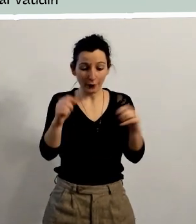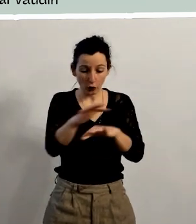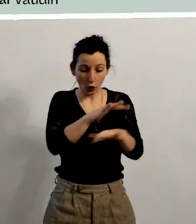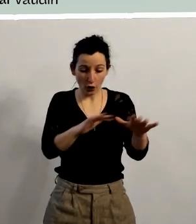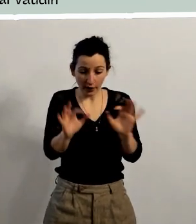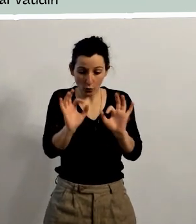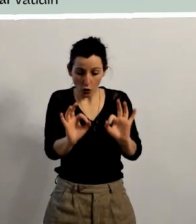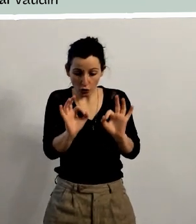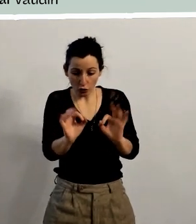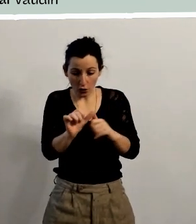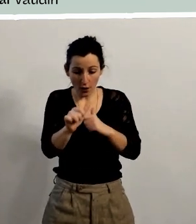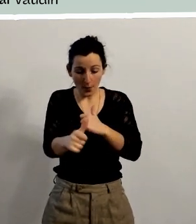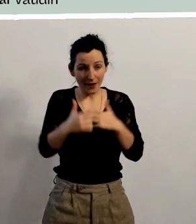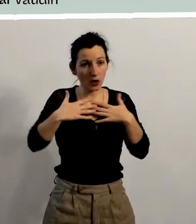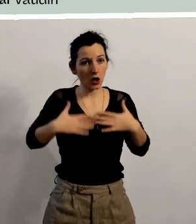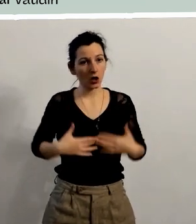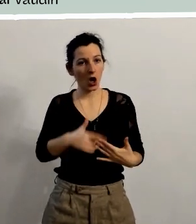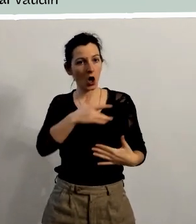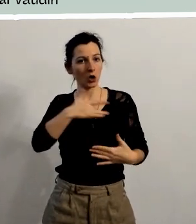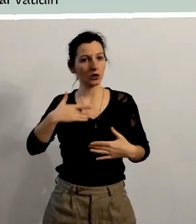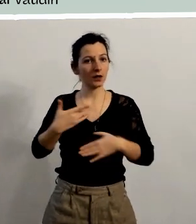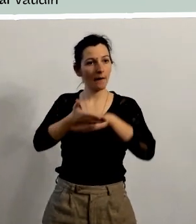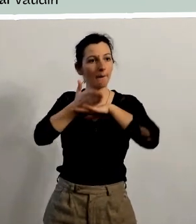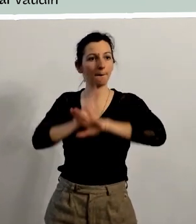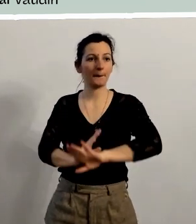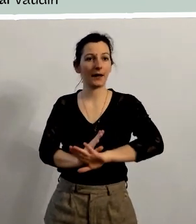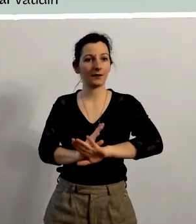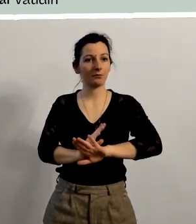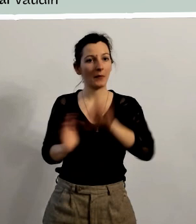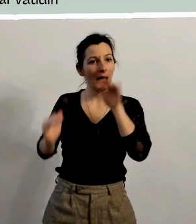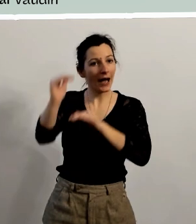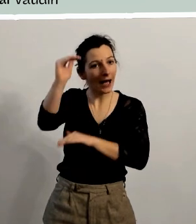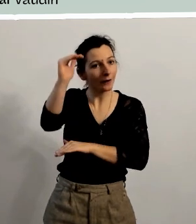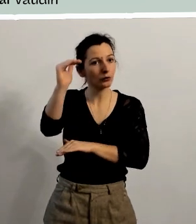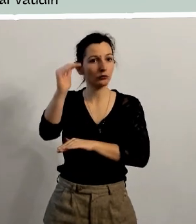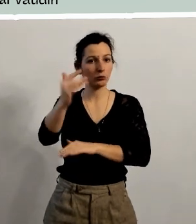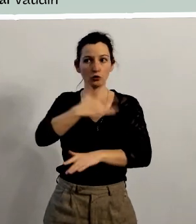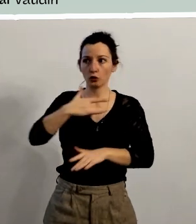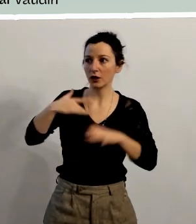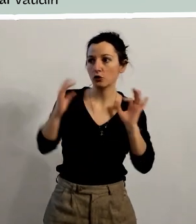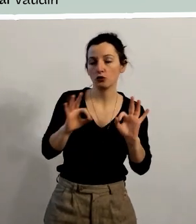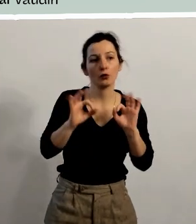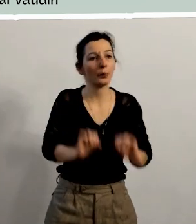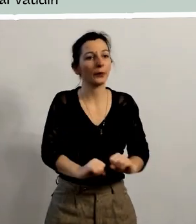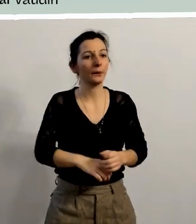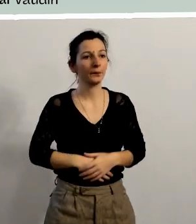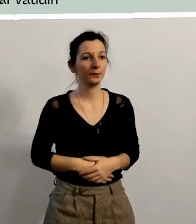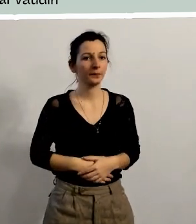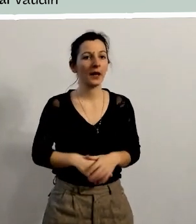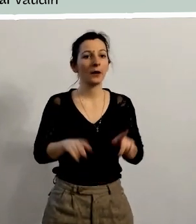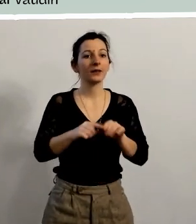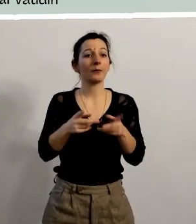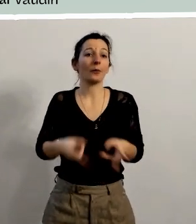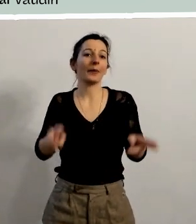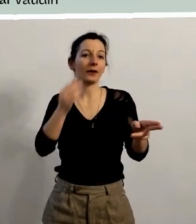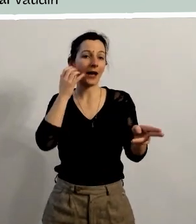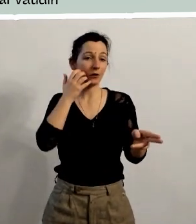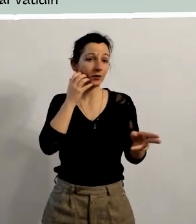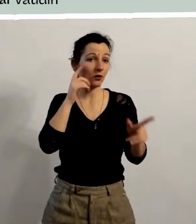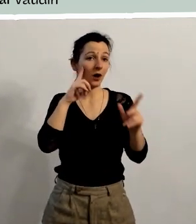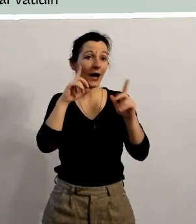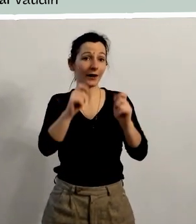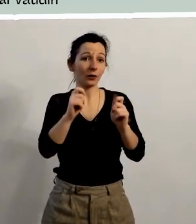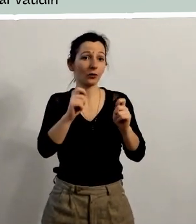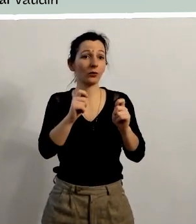environnement va conditionner la bonne santé une fois adulte. On va faire aussi attention à la puberté, parce que la puberté